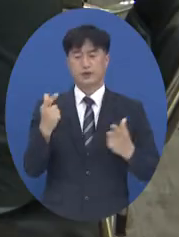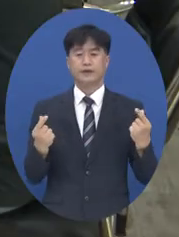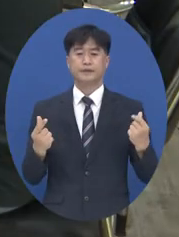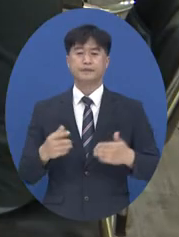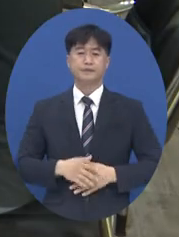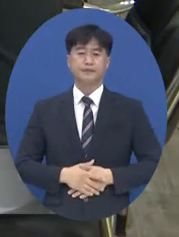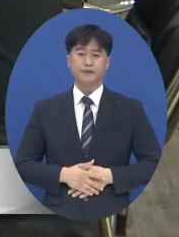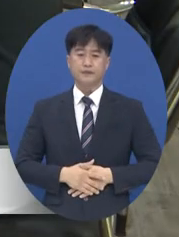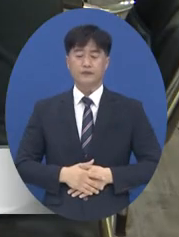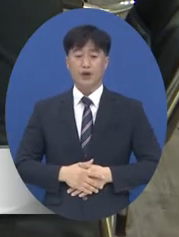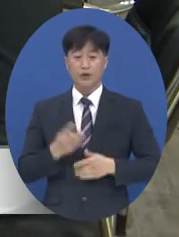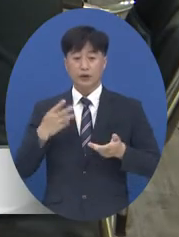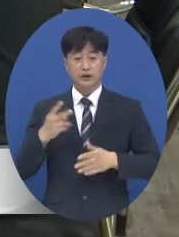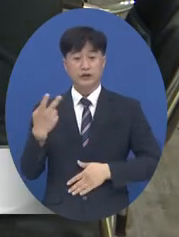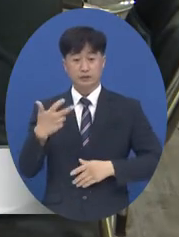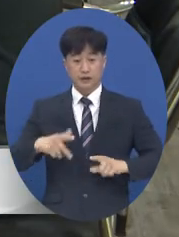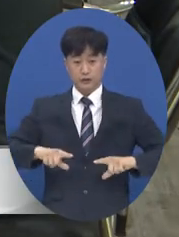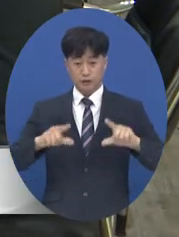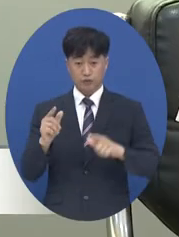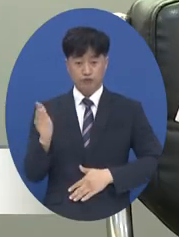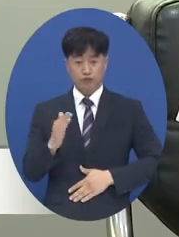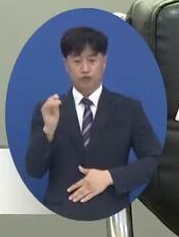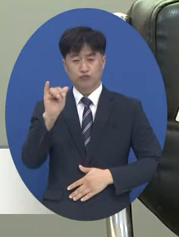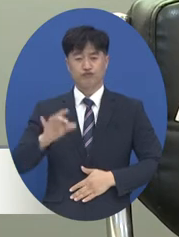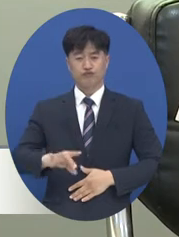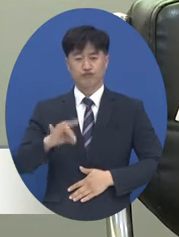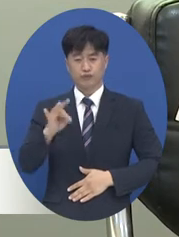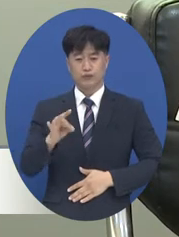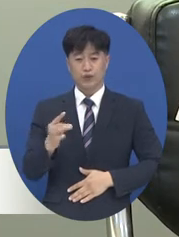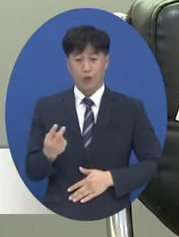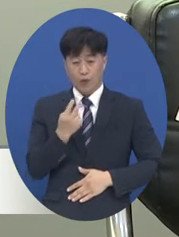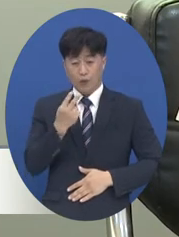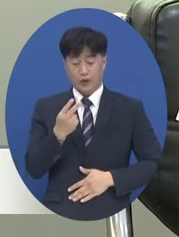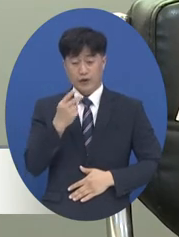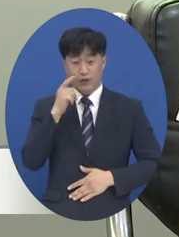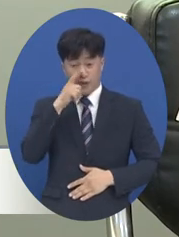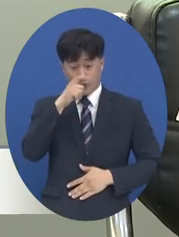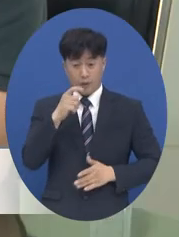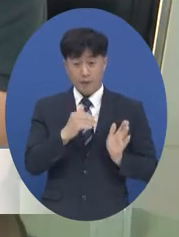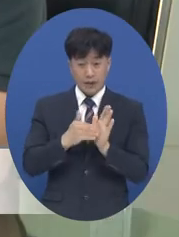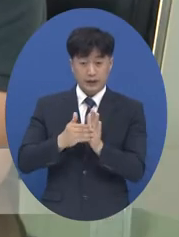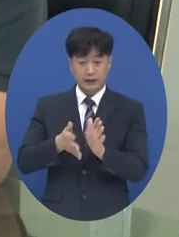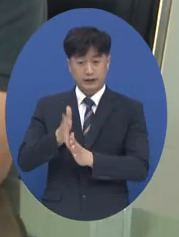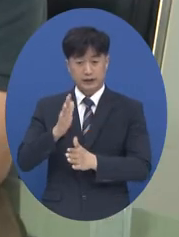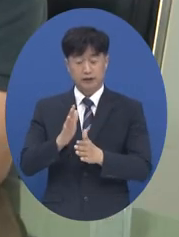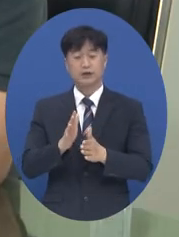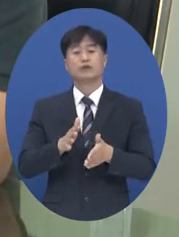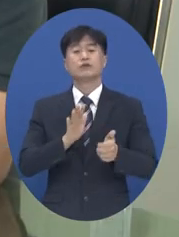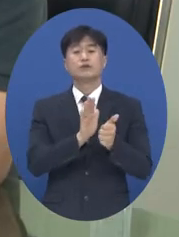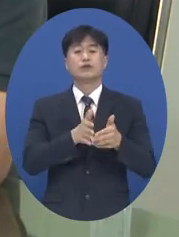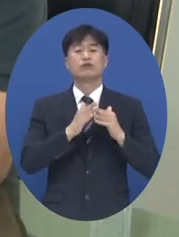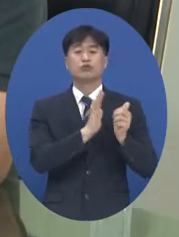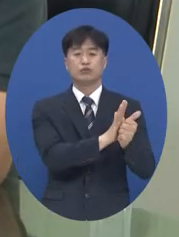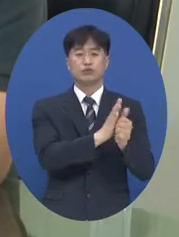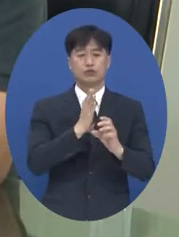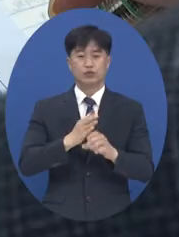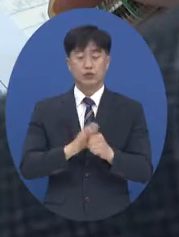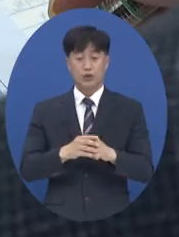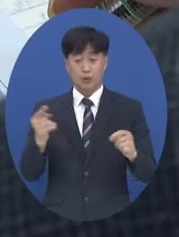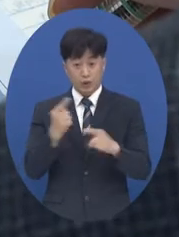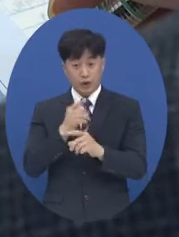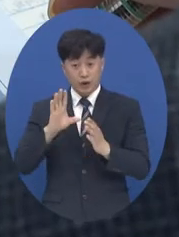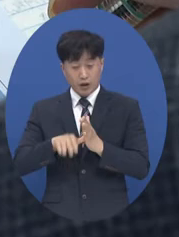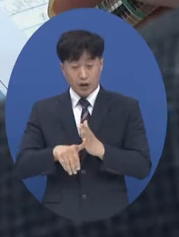것 같아요. 경기도는 2017년부터 전국 최초로 대기오염 방지 시설 개선을 지원하고 있습니다. 방지 시설을 교체할